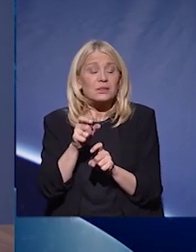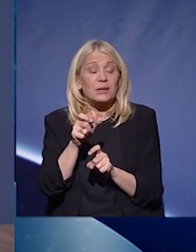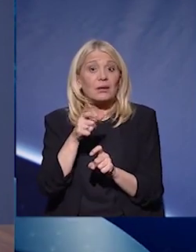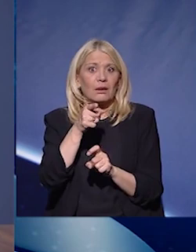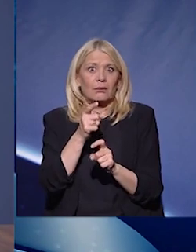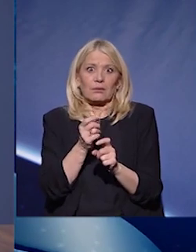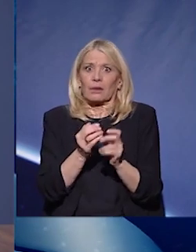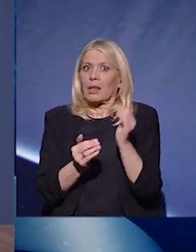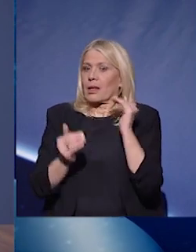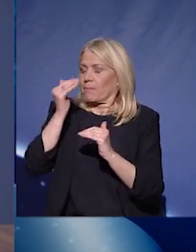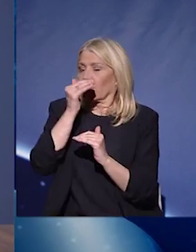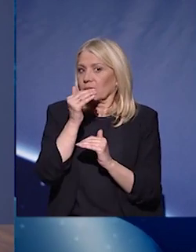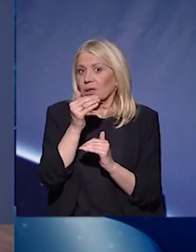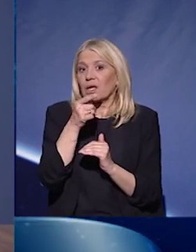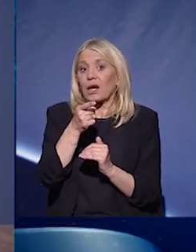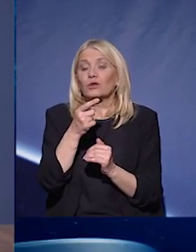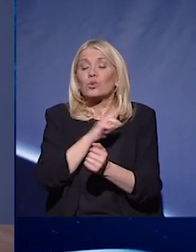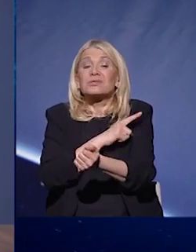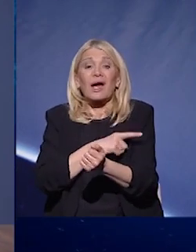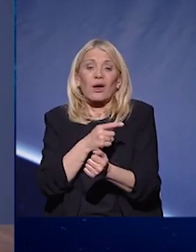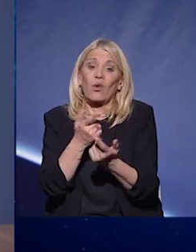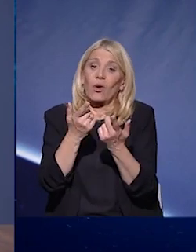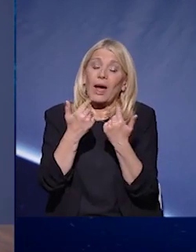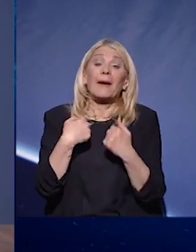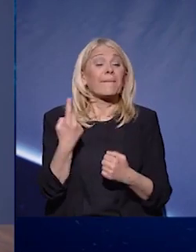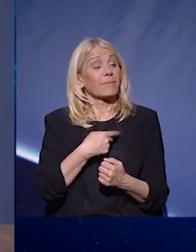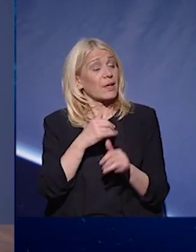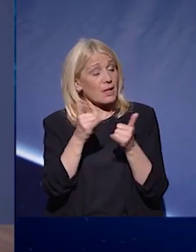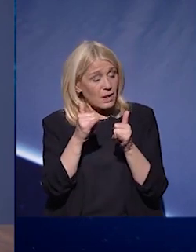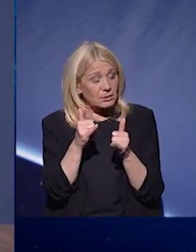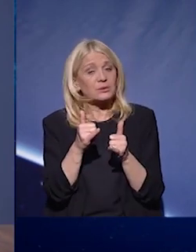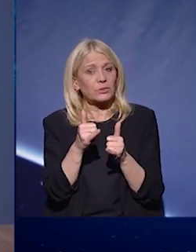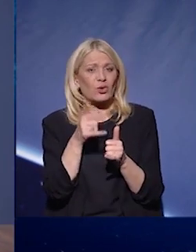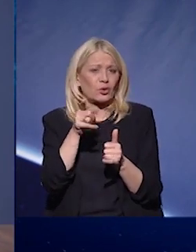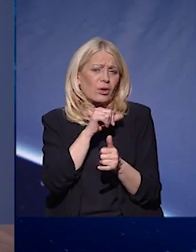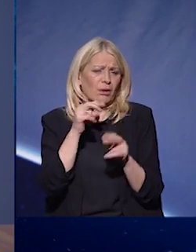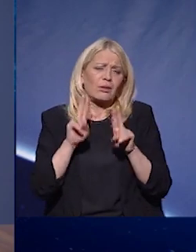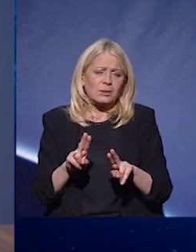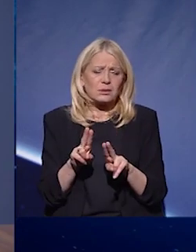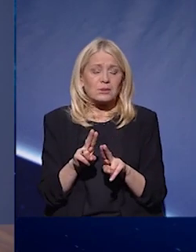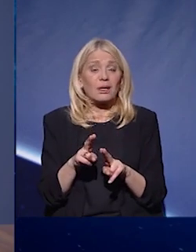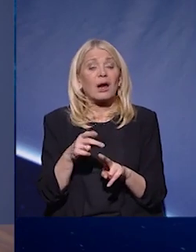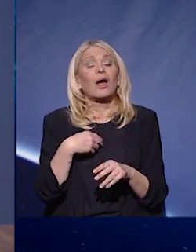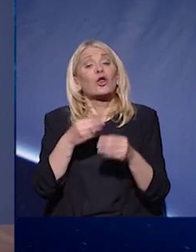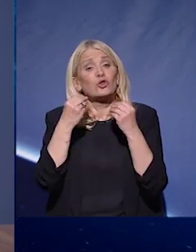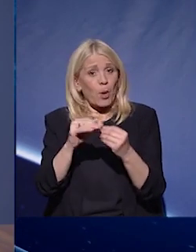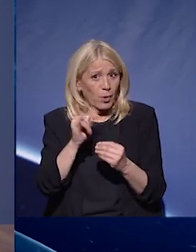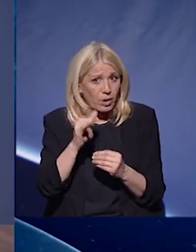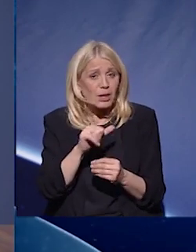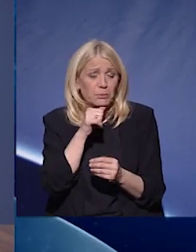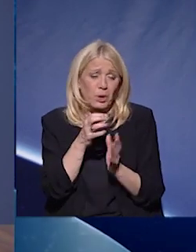podigne. Tako da mi jesmo, to je činjenica, znači dobro jesmo i